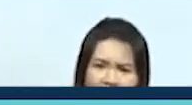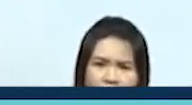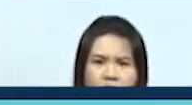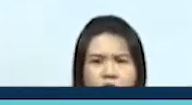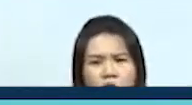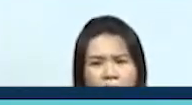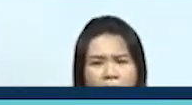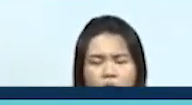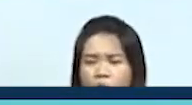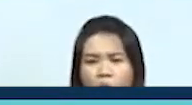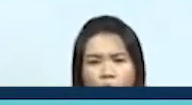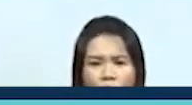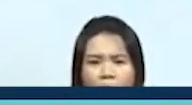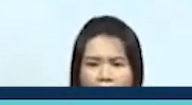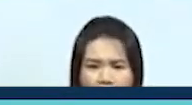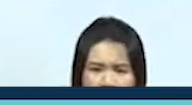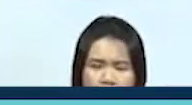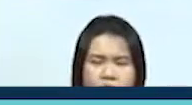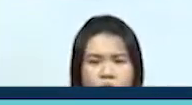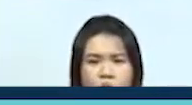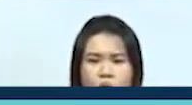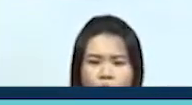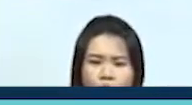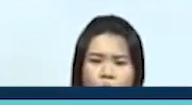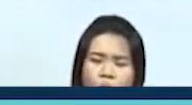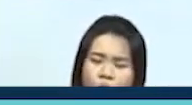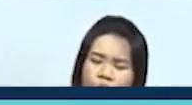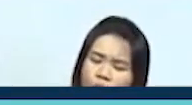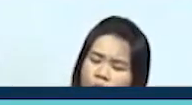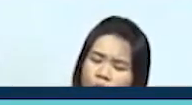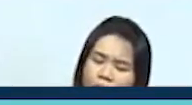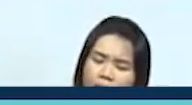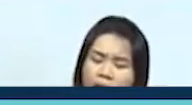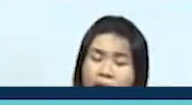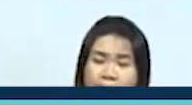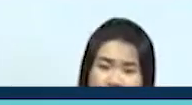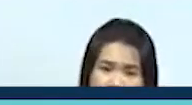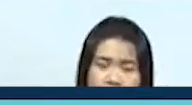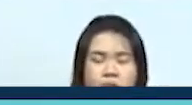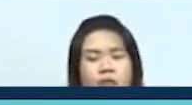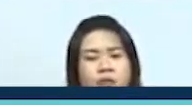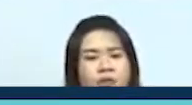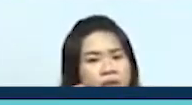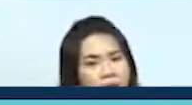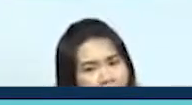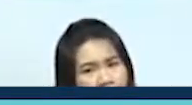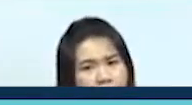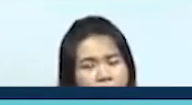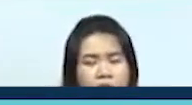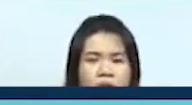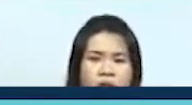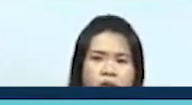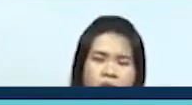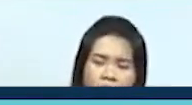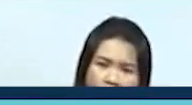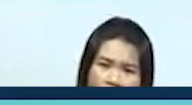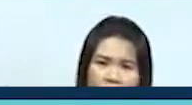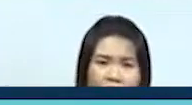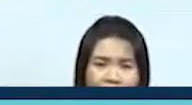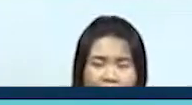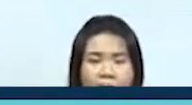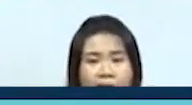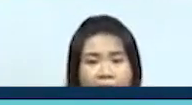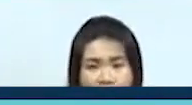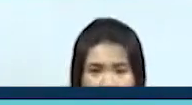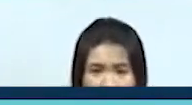อบค้าและการแพร่ระบาดอย่างต่อเนื่องโดยเฉพาะกลุ่มประเทศในอนุภูมิภาคลุ่มน้ำโขงได้แก่กัมพูชาล